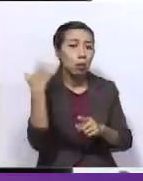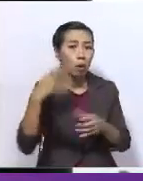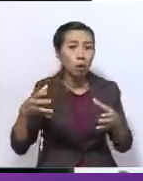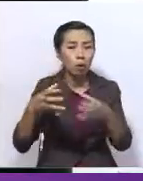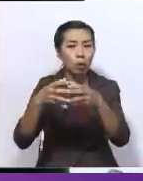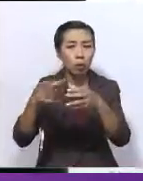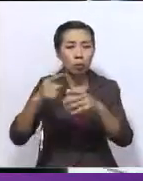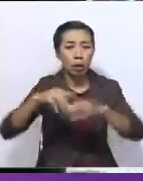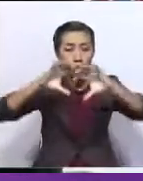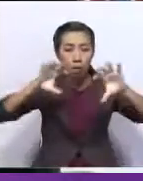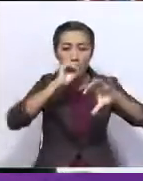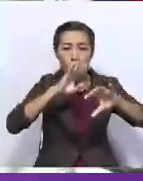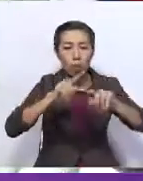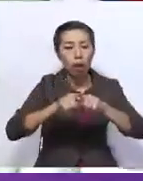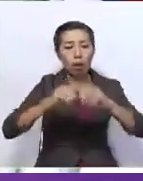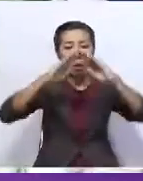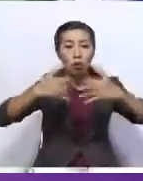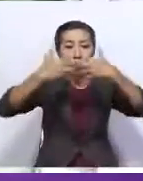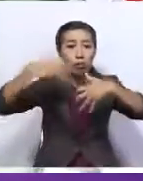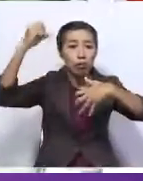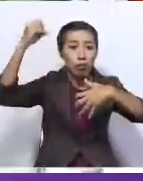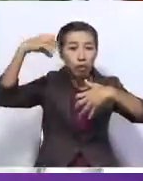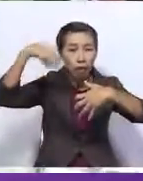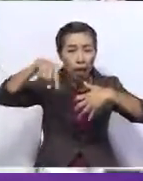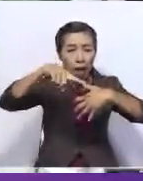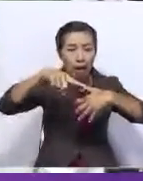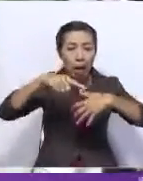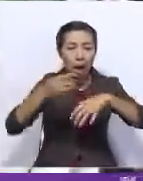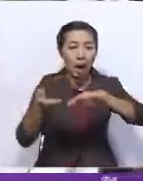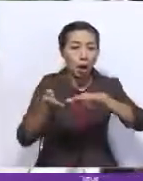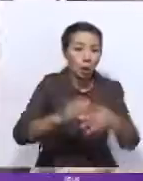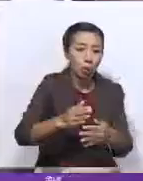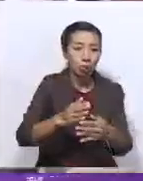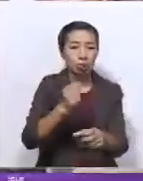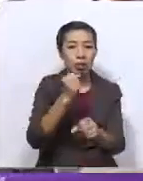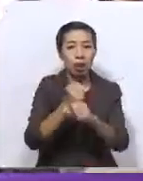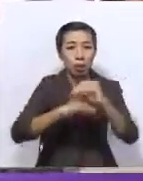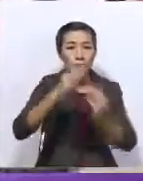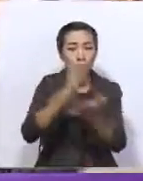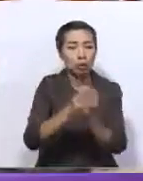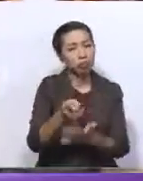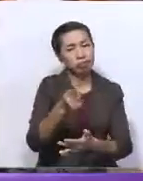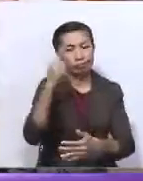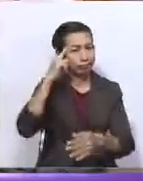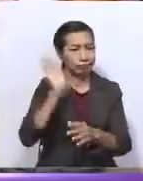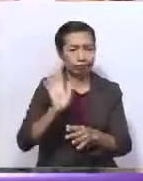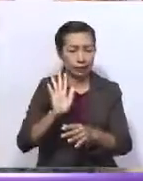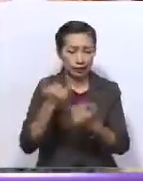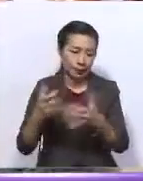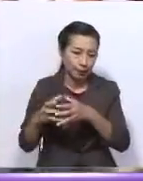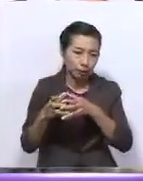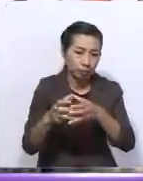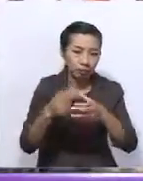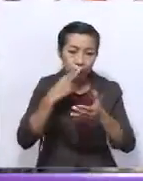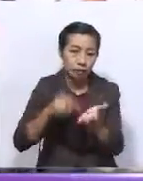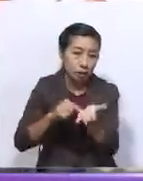ณียุติโรงไฟฟ้าเทพาโดยได้เดินทางมายื่นหนังสือต่อนายอนุชาพิชยนันท์รองเลขาธิการสำนักงานคณะกรรม